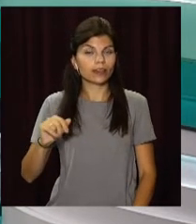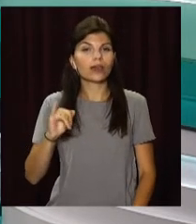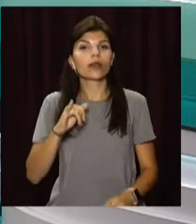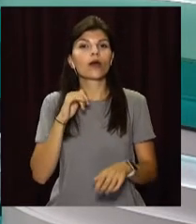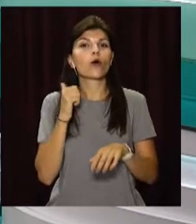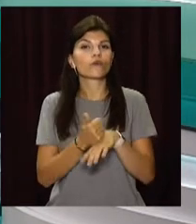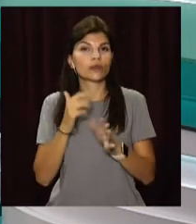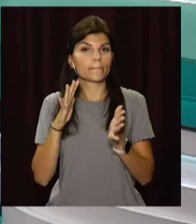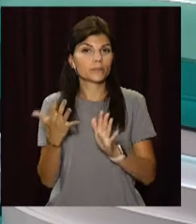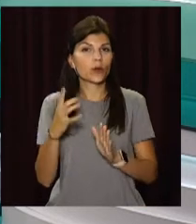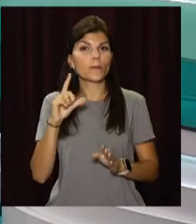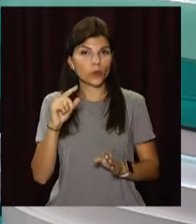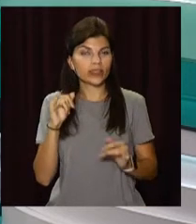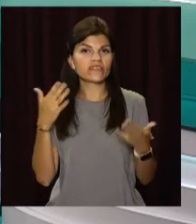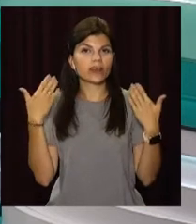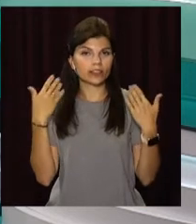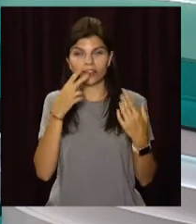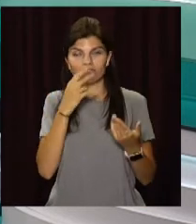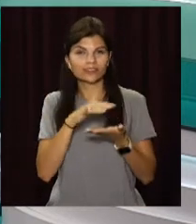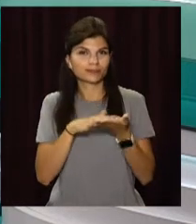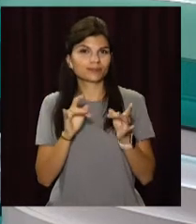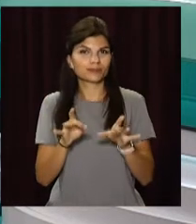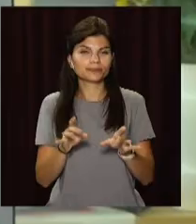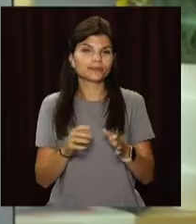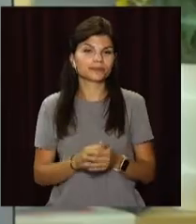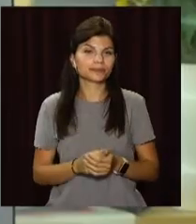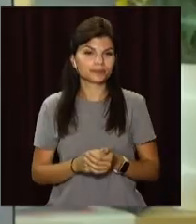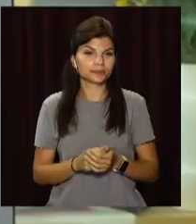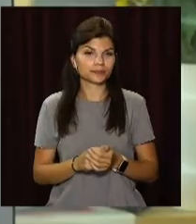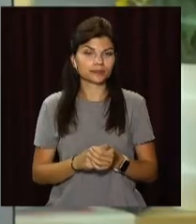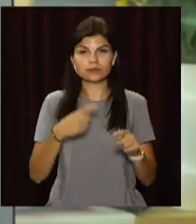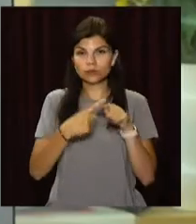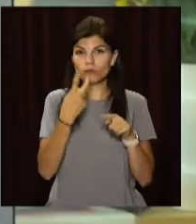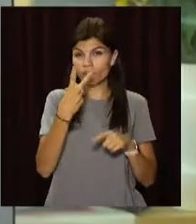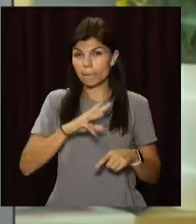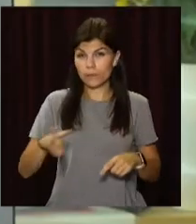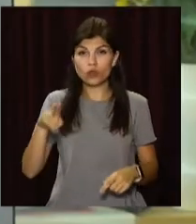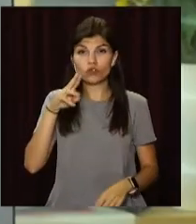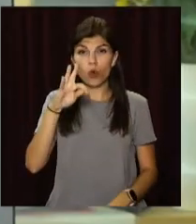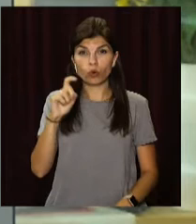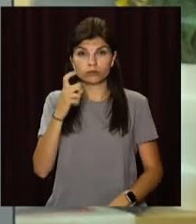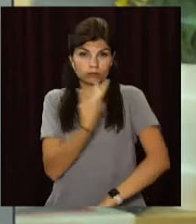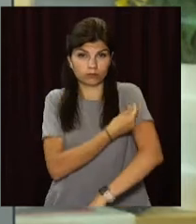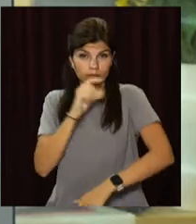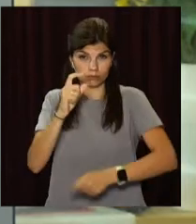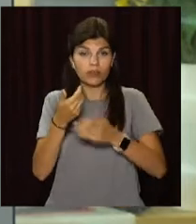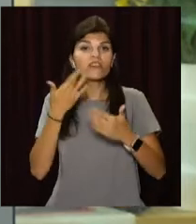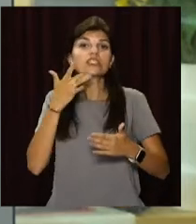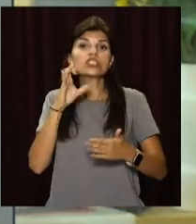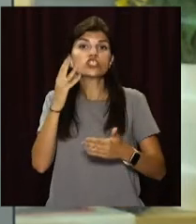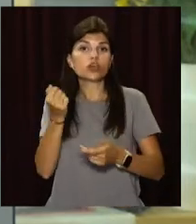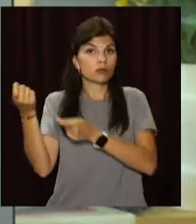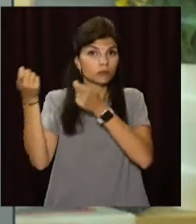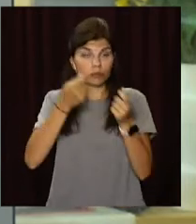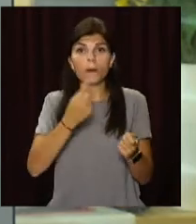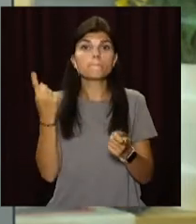І про головні події понеділка та вихідних дивіться просто зараз. Плюс 2 мільйони доз. Україна отримала від США першу